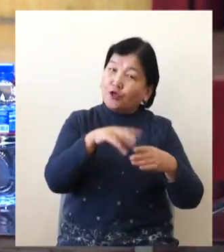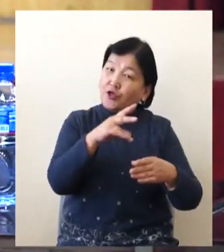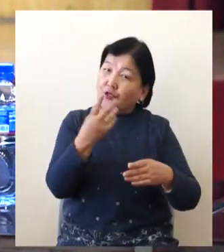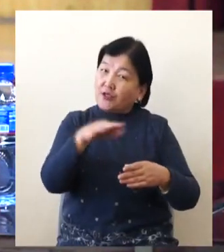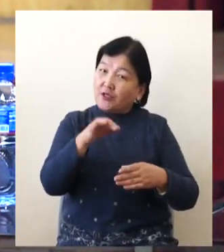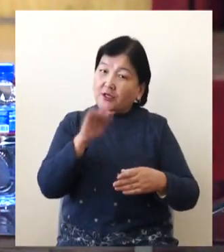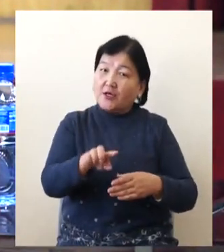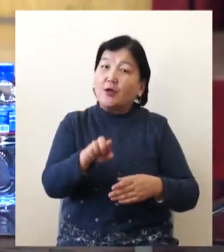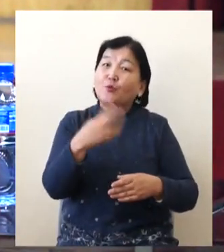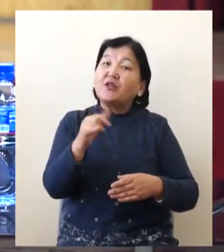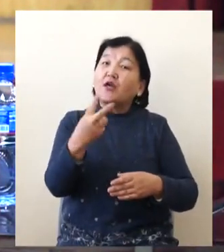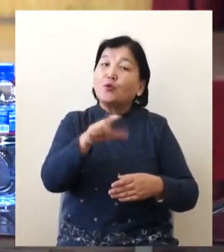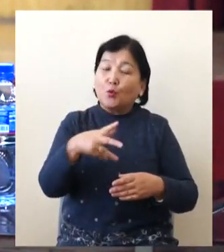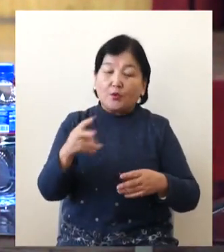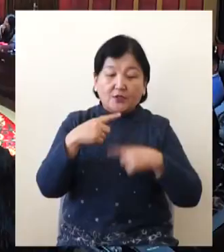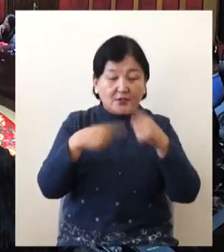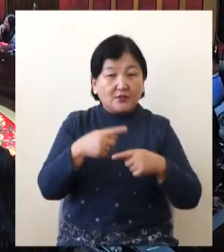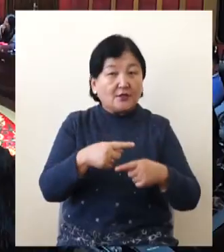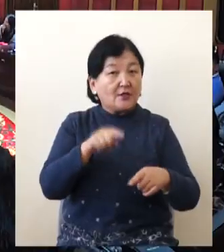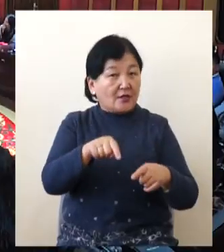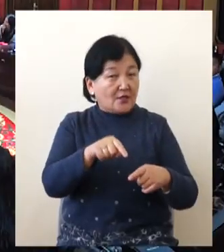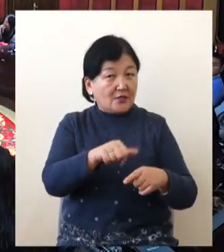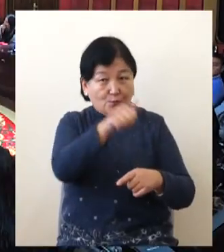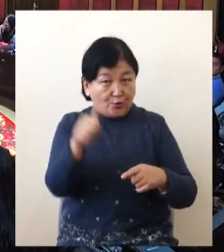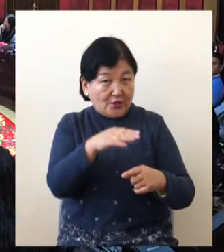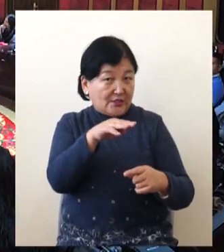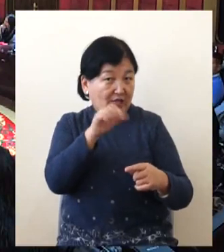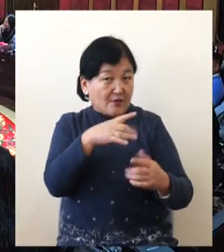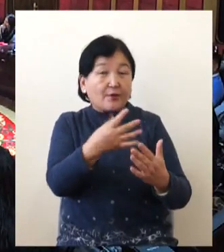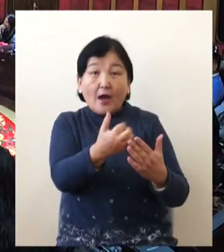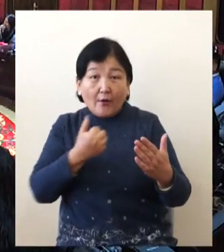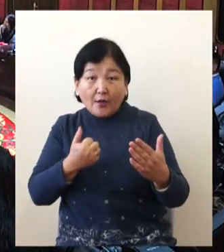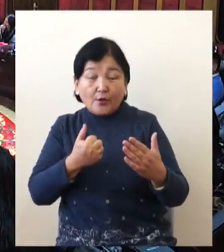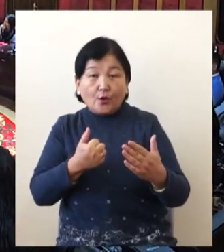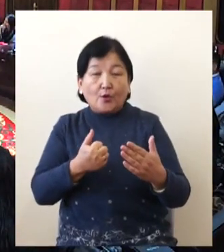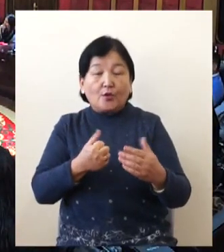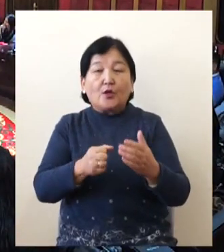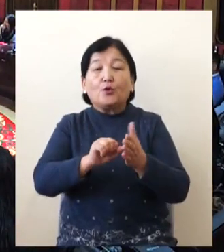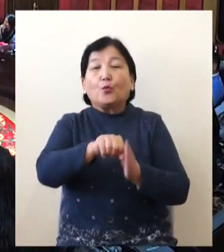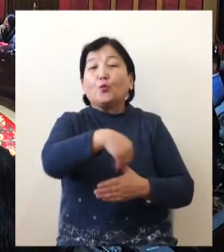дээ. Инээс чинь татвар аваад тэгээд тэр хуваарилж өгж байгаа юм том байсан.